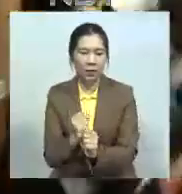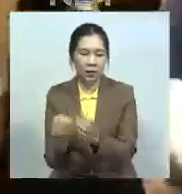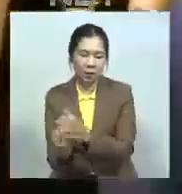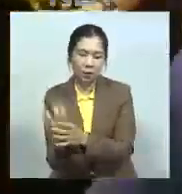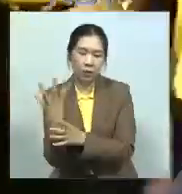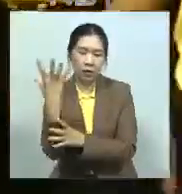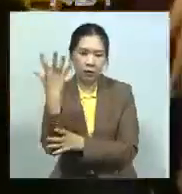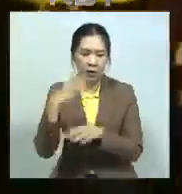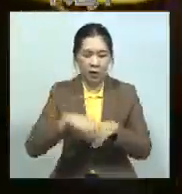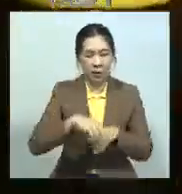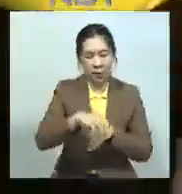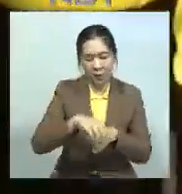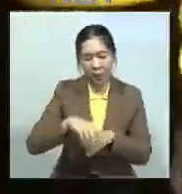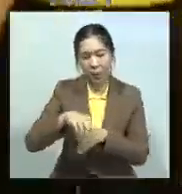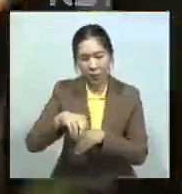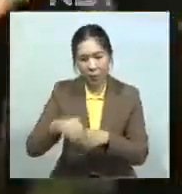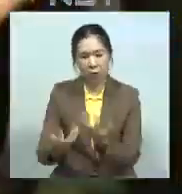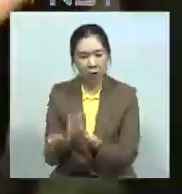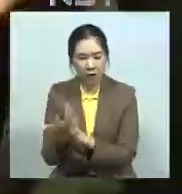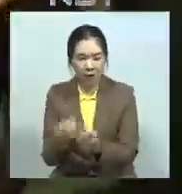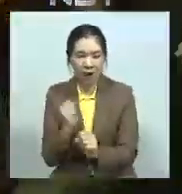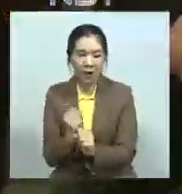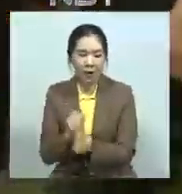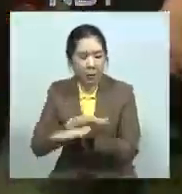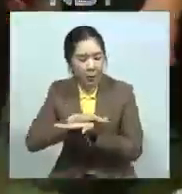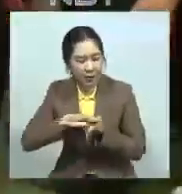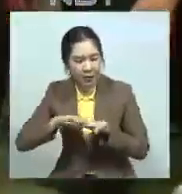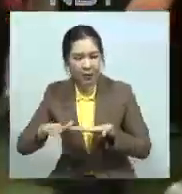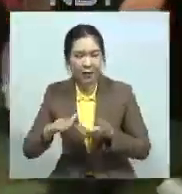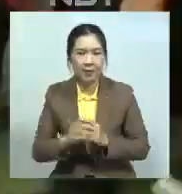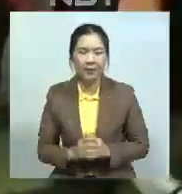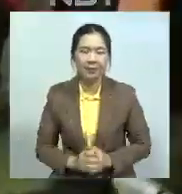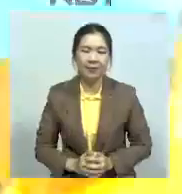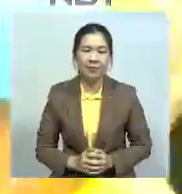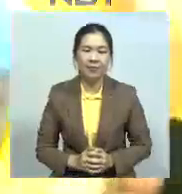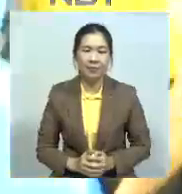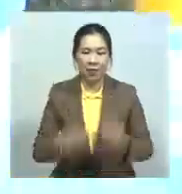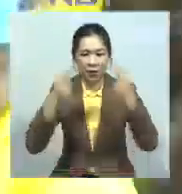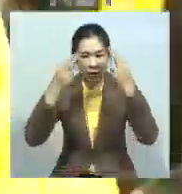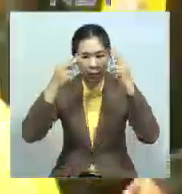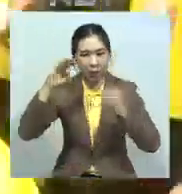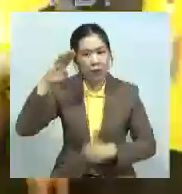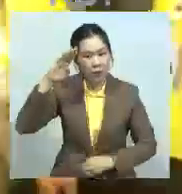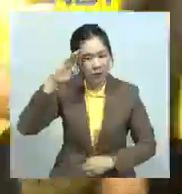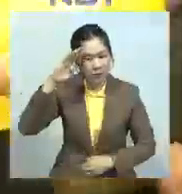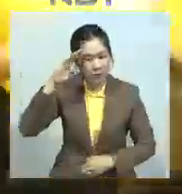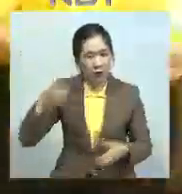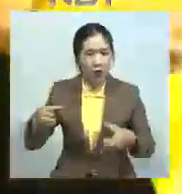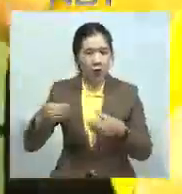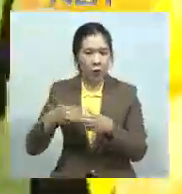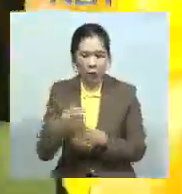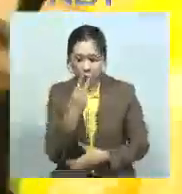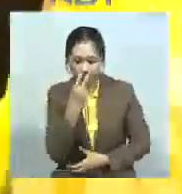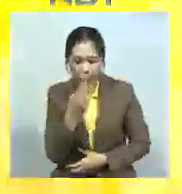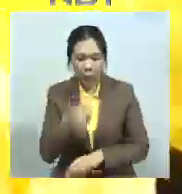ดแต่งต้นไม้กำจัดวัชพืชและทำความสะอาดพื้นที่โอกาสนี้ครับนายกรัฐมนตรีและคณะรัฐมนตรีได้เยี่ยมชม